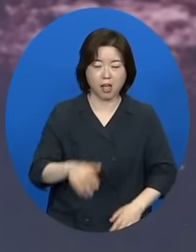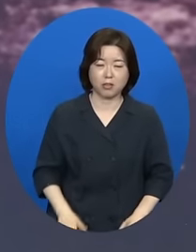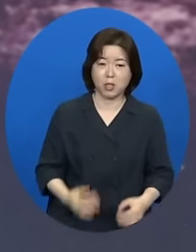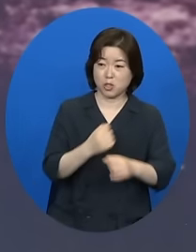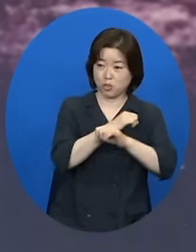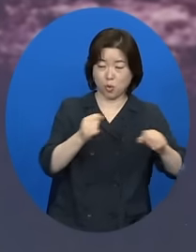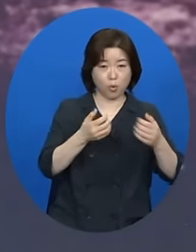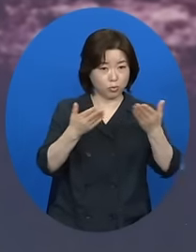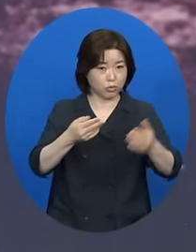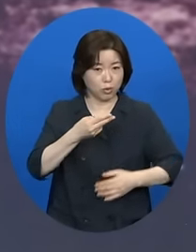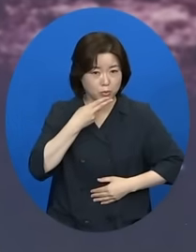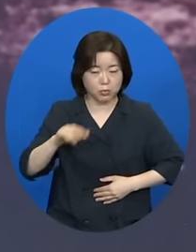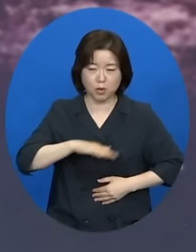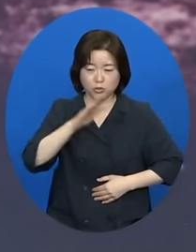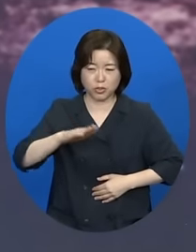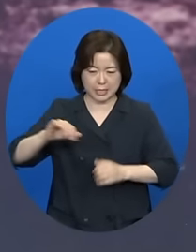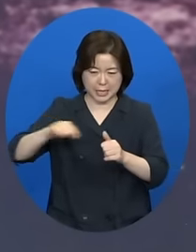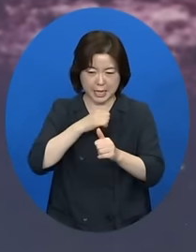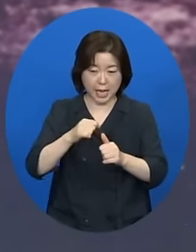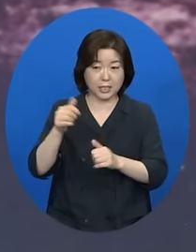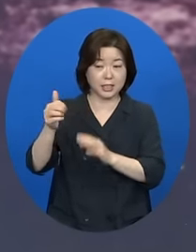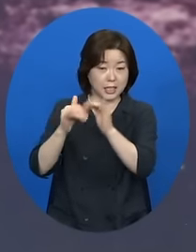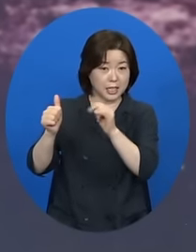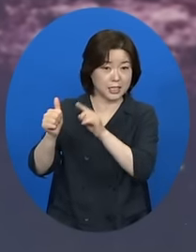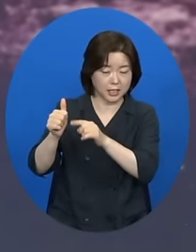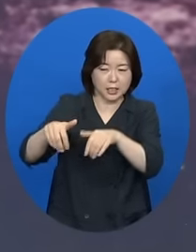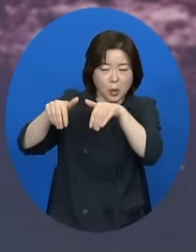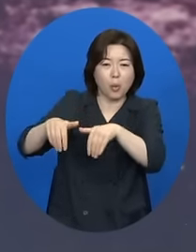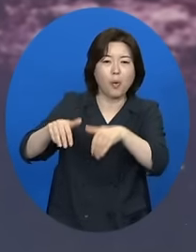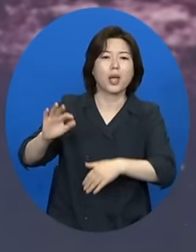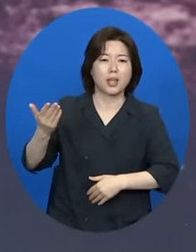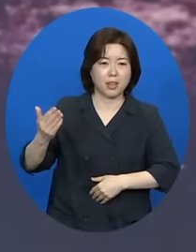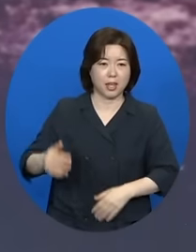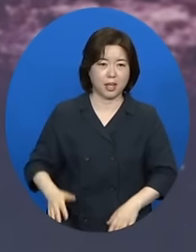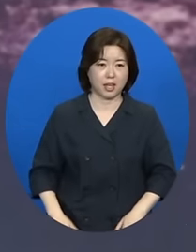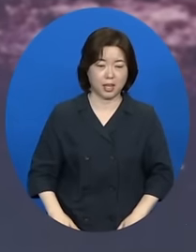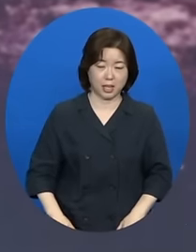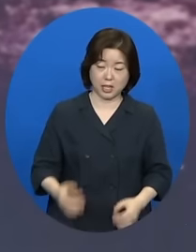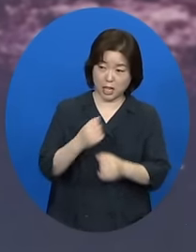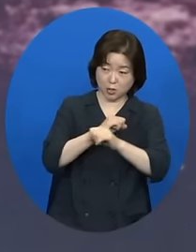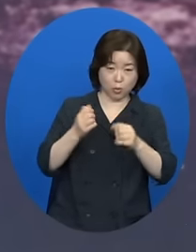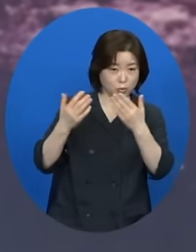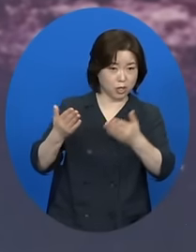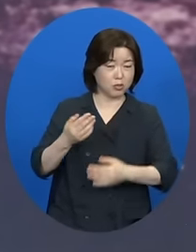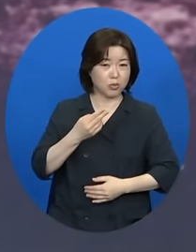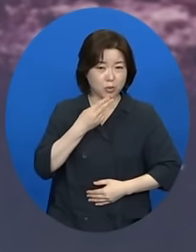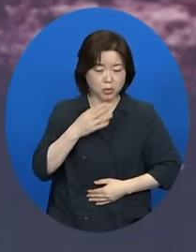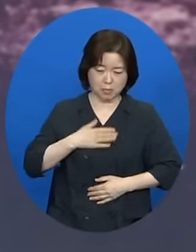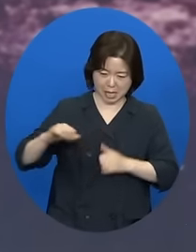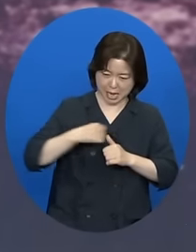얘기를 했어요. 내가 누군가를 용서하지 않으면 나는 학대하는 자의 노예가 된다.